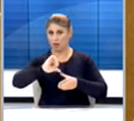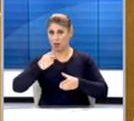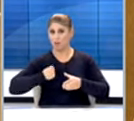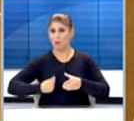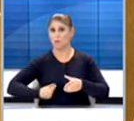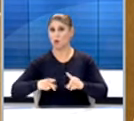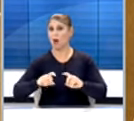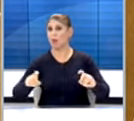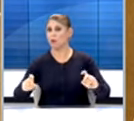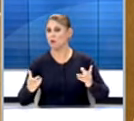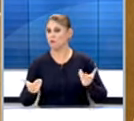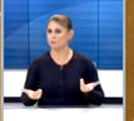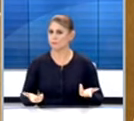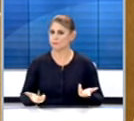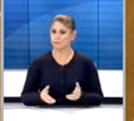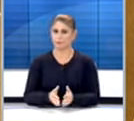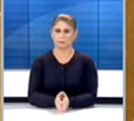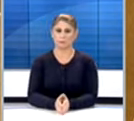δημόσιο αγαθό?